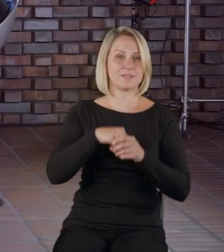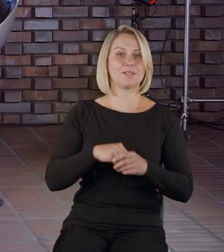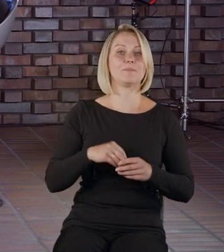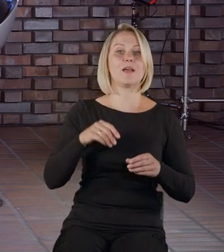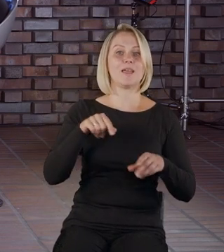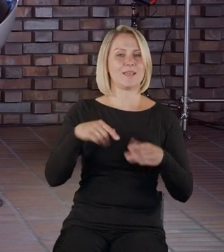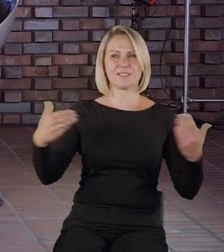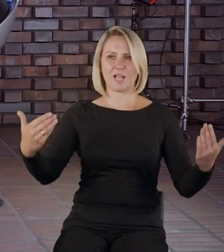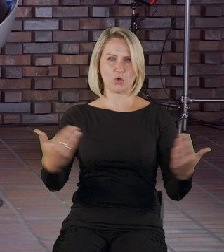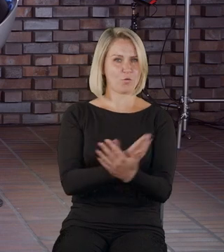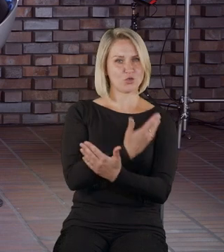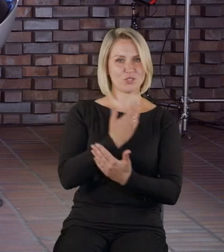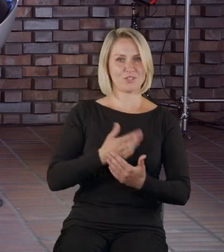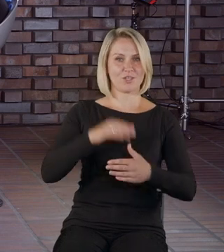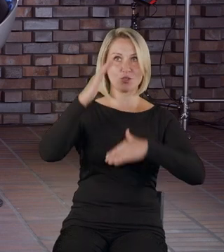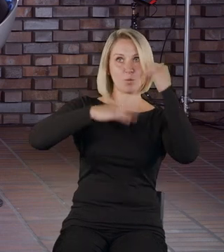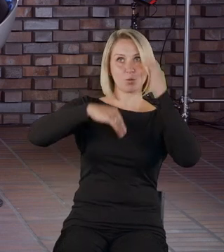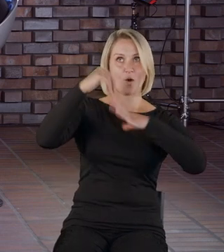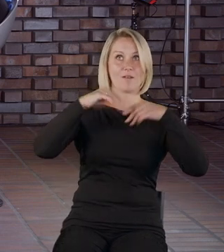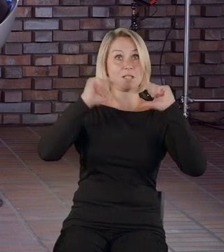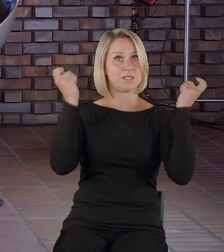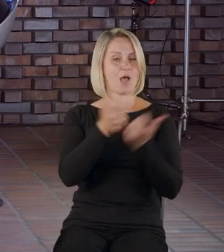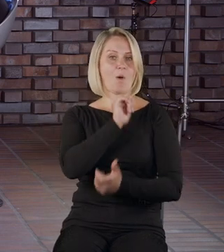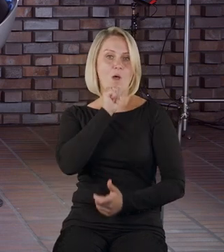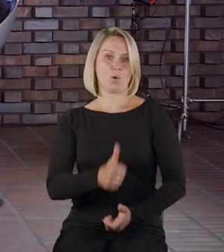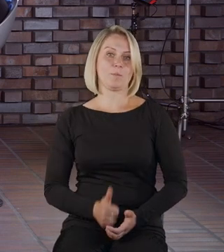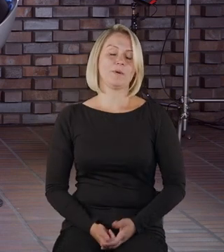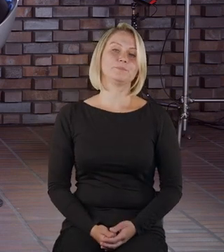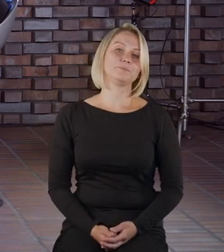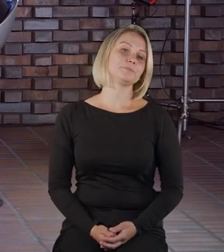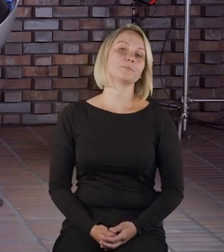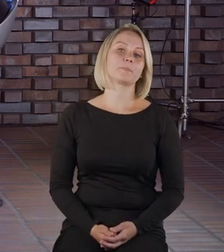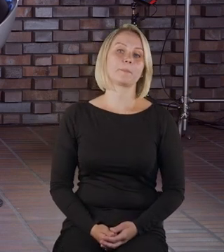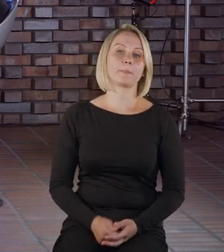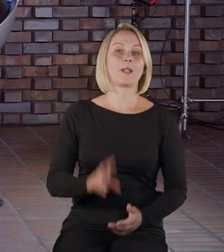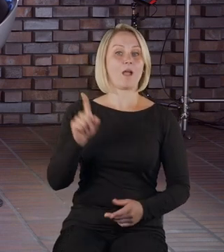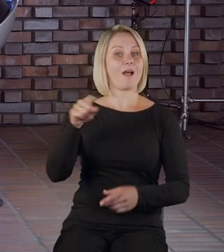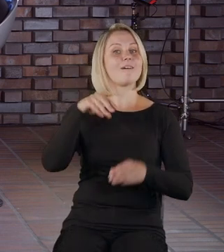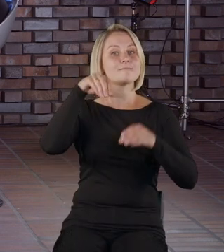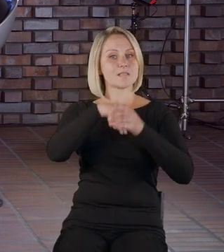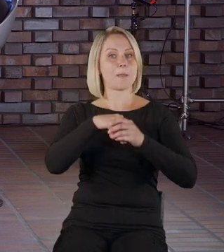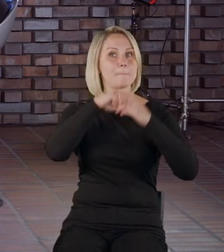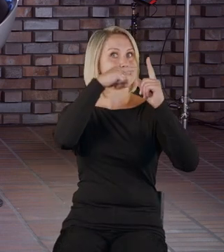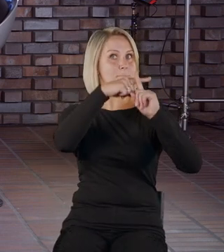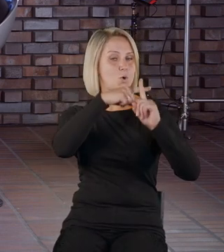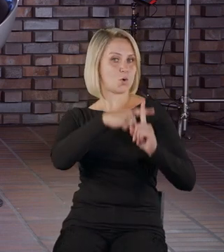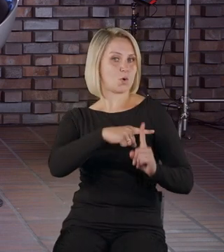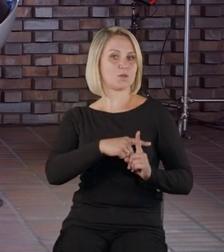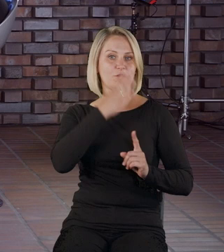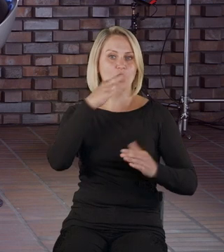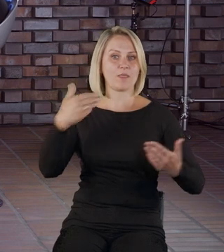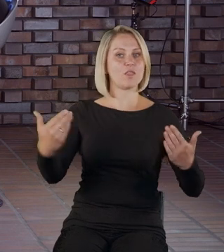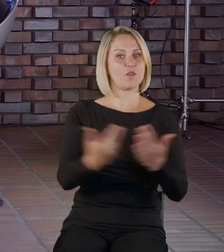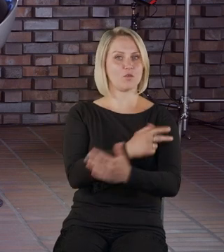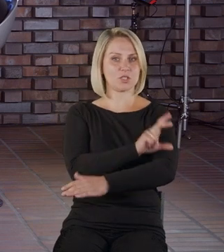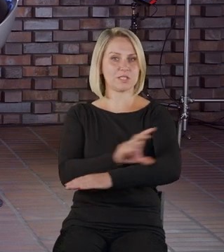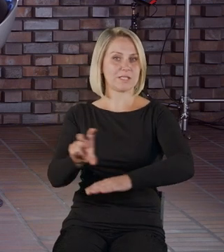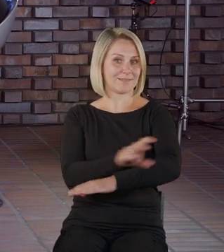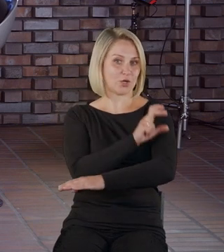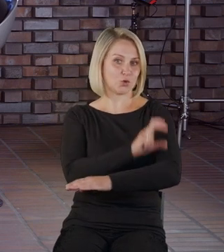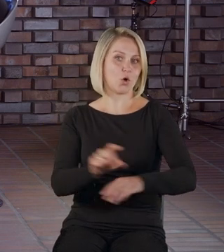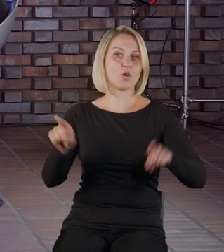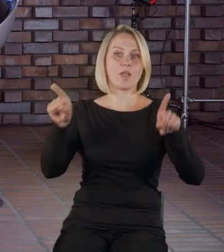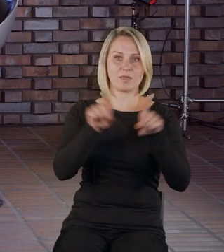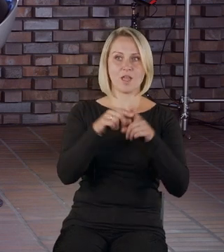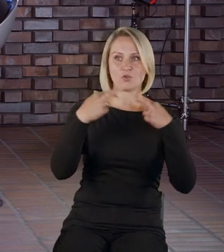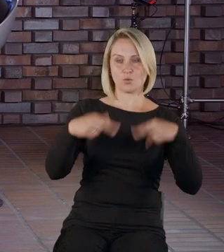z najnowocześniejszych tego typu budowli w całej Europie. Niekwestionowanymi atutami CYNIBY są nowoczesne technologie i urządzenia